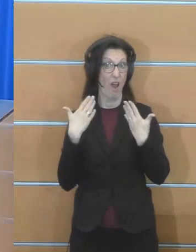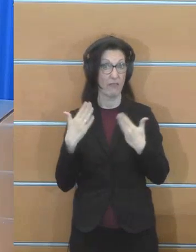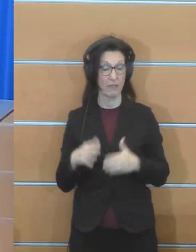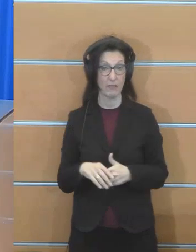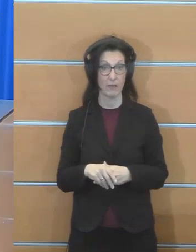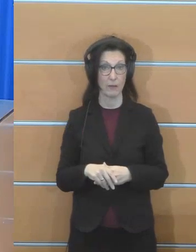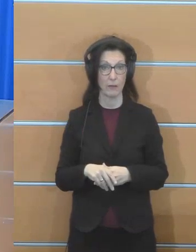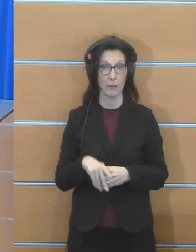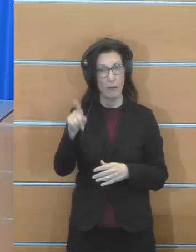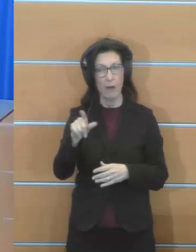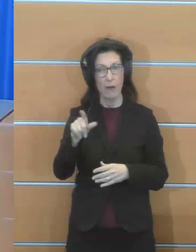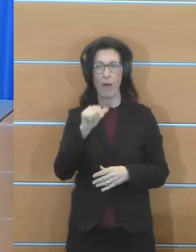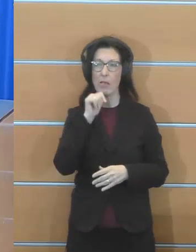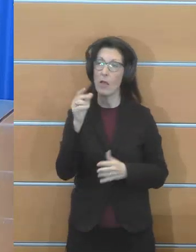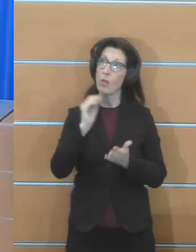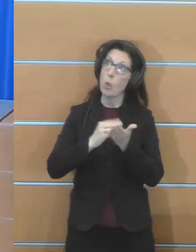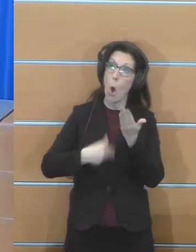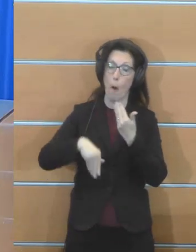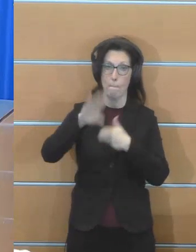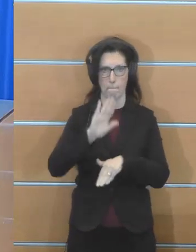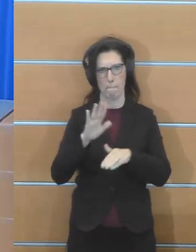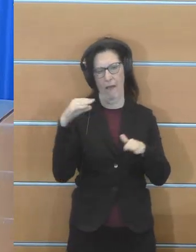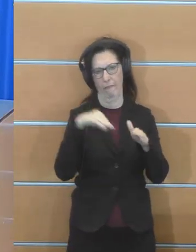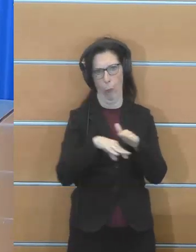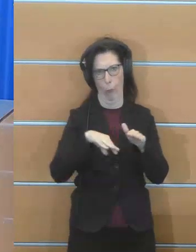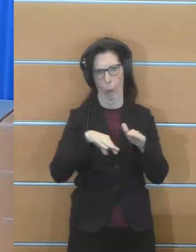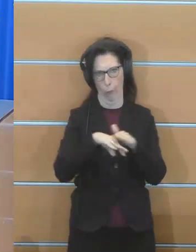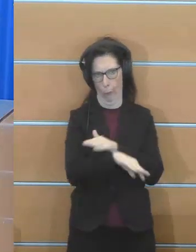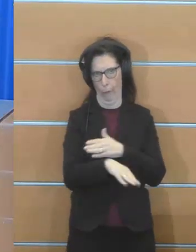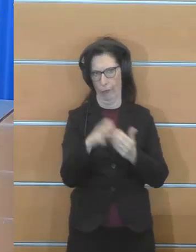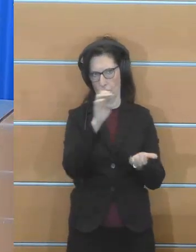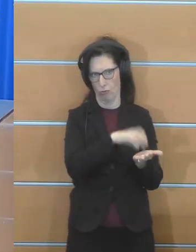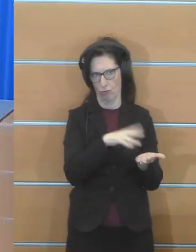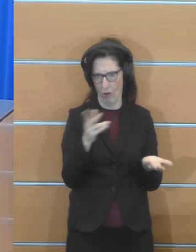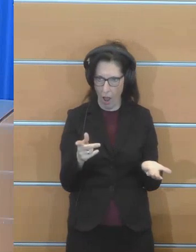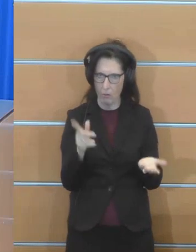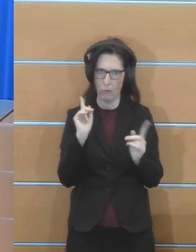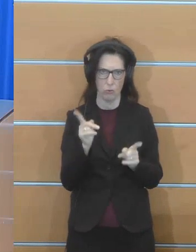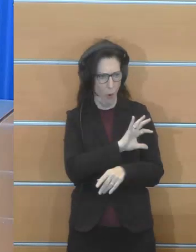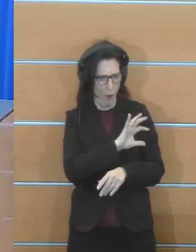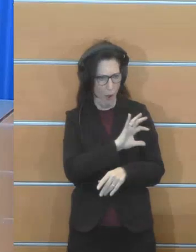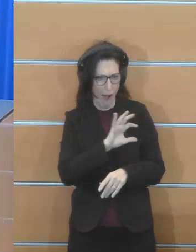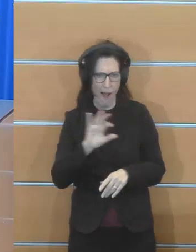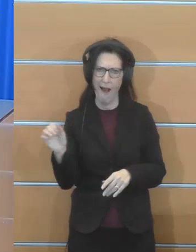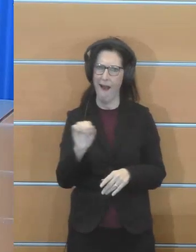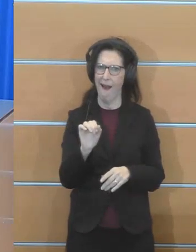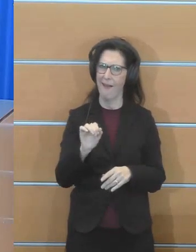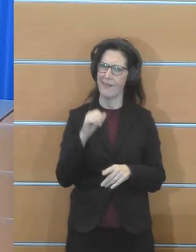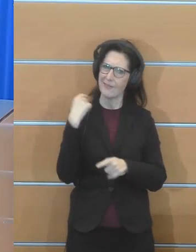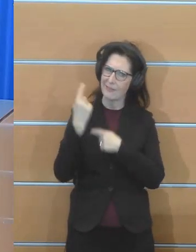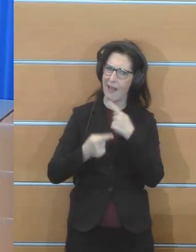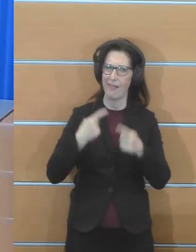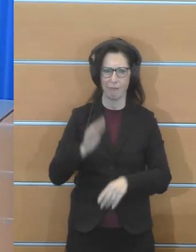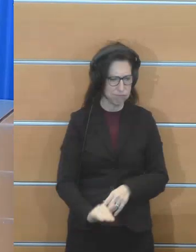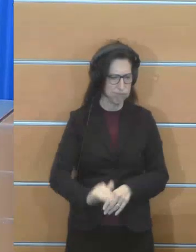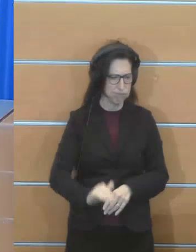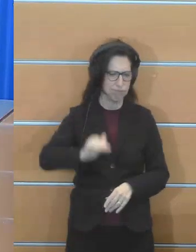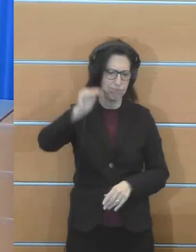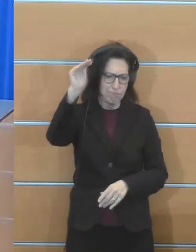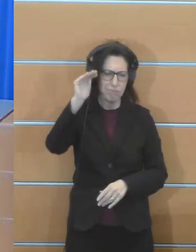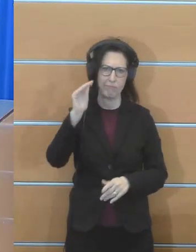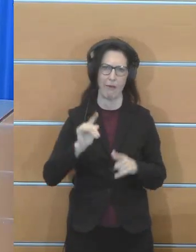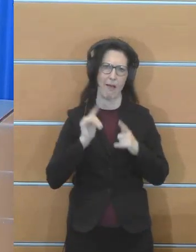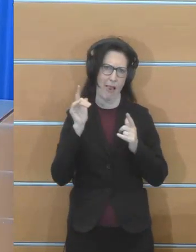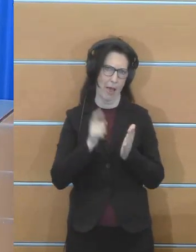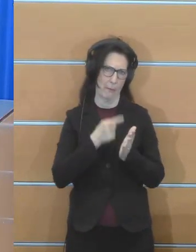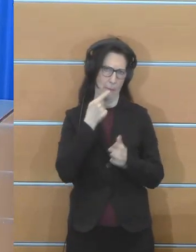Landflucht entgegenzuwirken und die Lebensbedingungen für alle Generationen zu verbessern wie wäre es mit